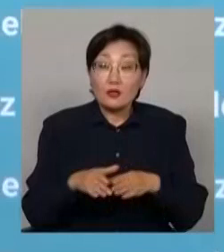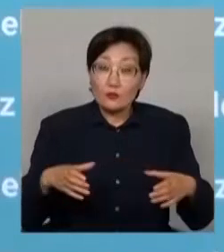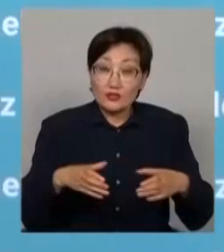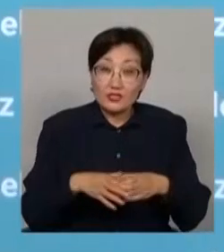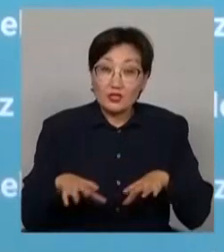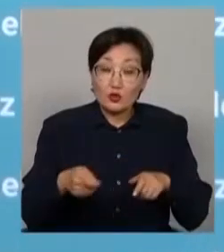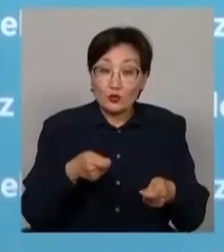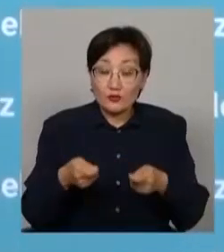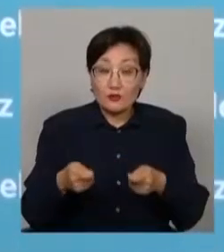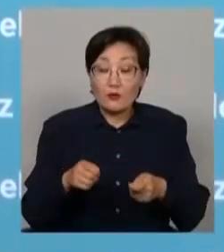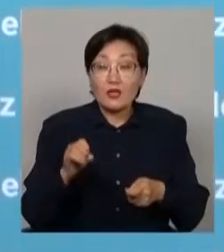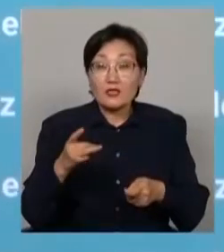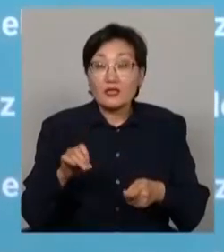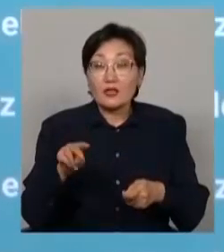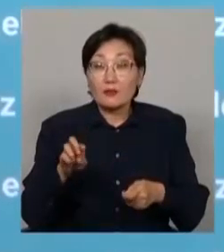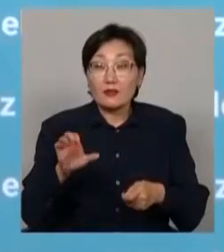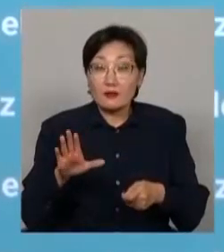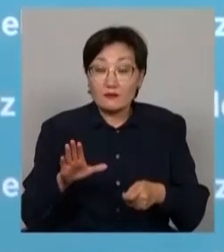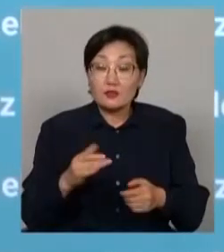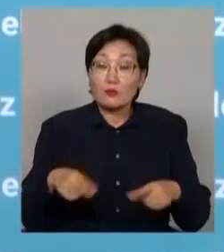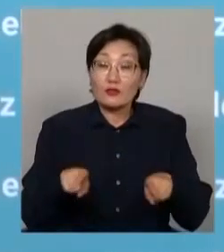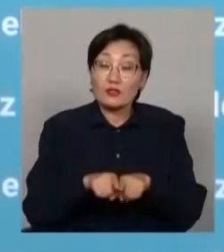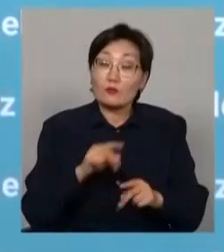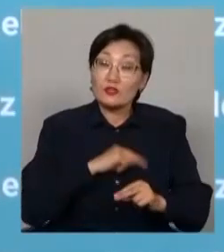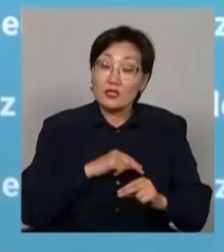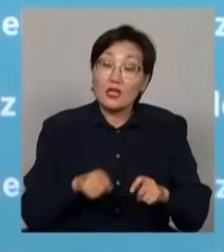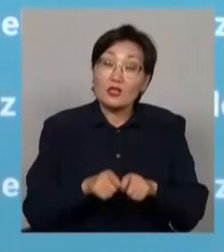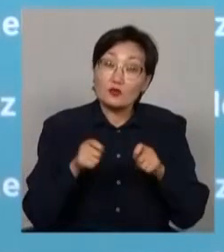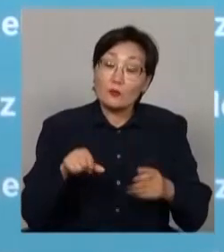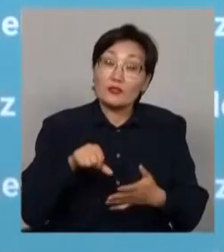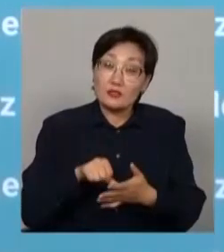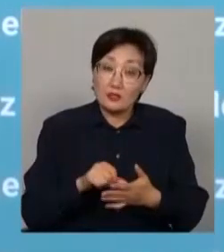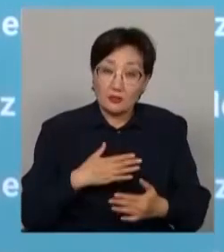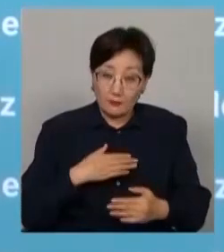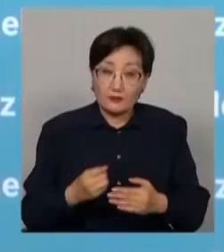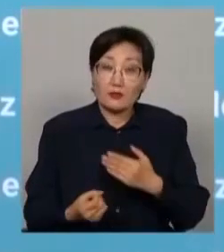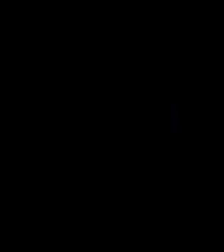комитетінің төрағасы Сергей Лебедев. Маған осы миссияның ашылуына қатысу тапсырылды.